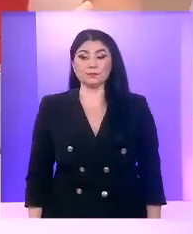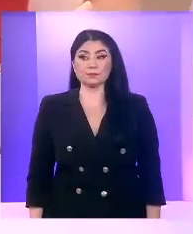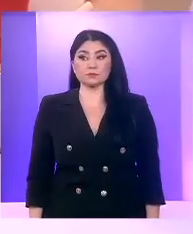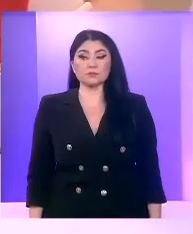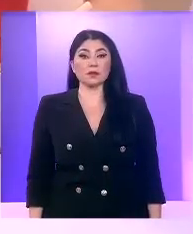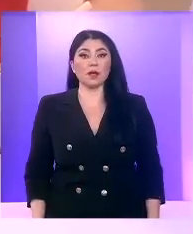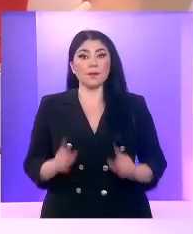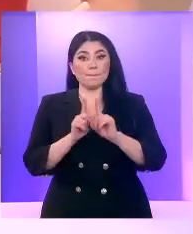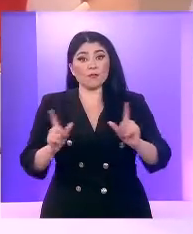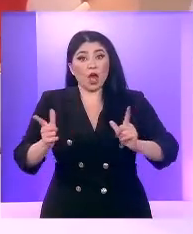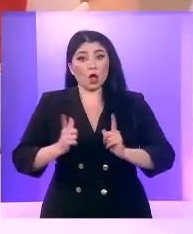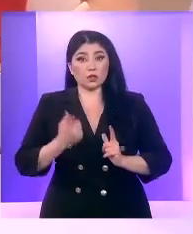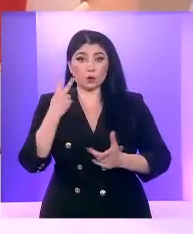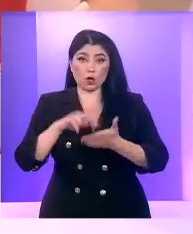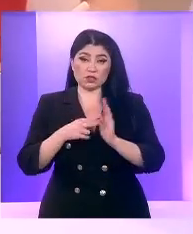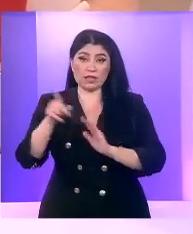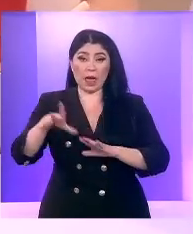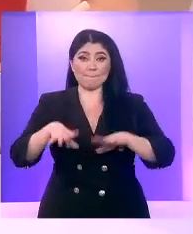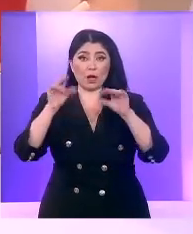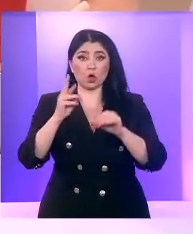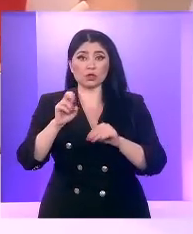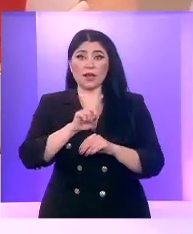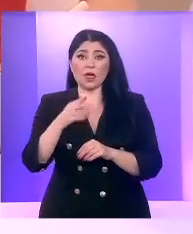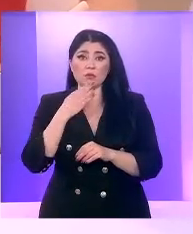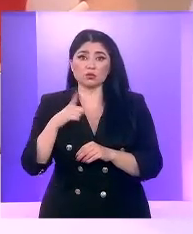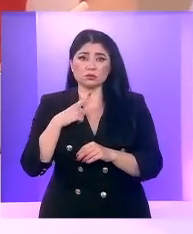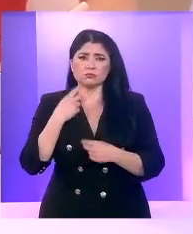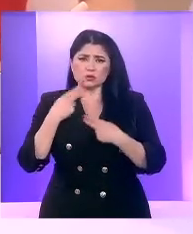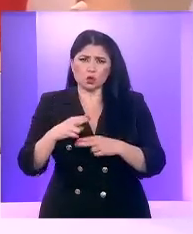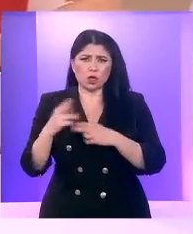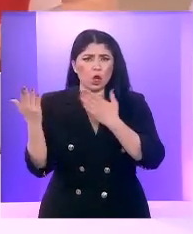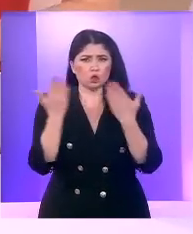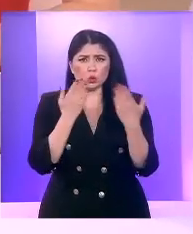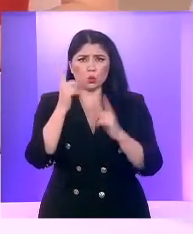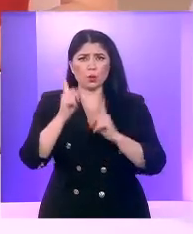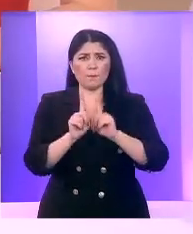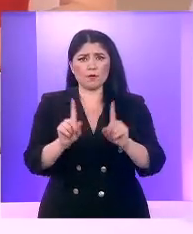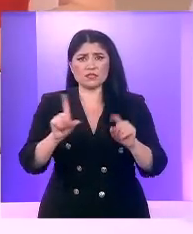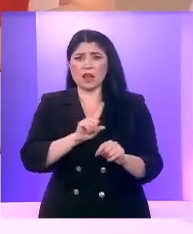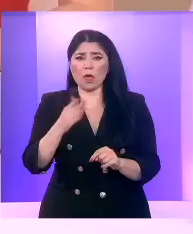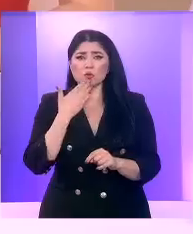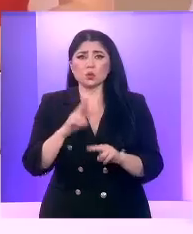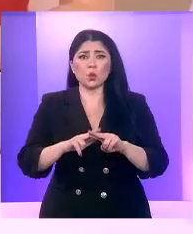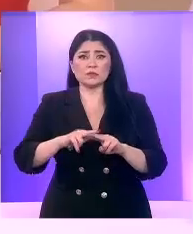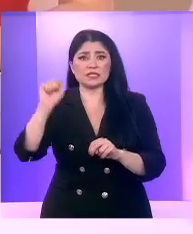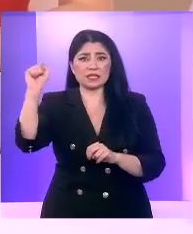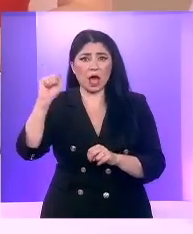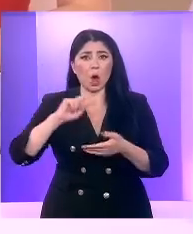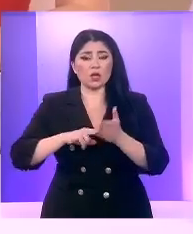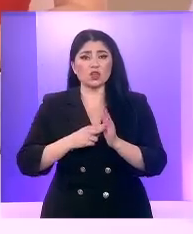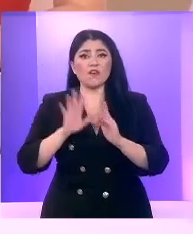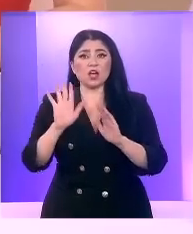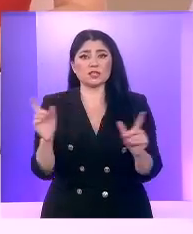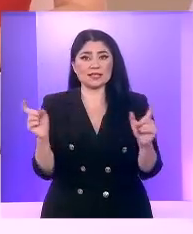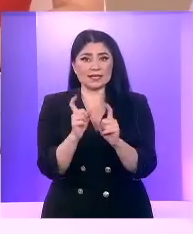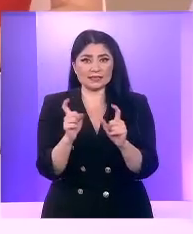timp ce profesorii așteaptă o soluție de la Cotroceni, nemulțumirile sunt la cote maxime în școli. Unii dascăli sunt nemulțumiți de felul în care sindicatele